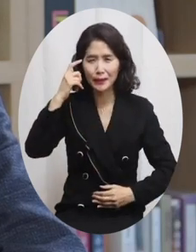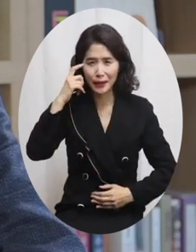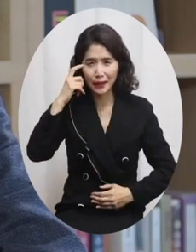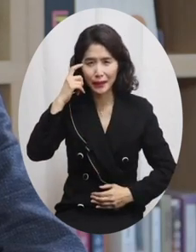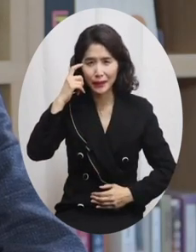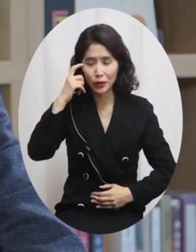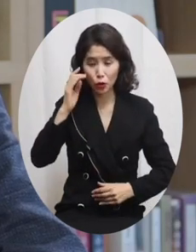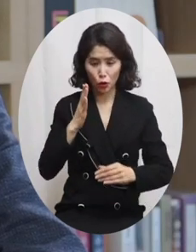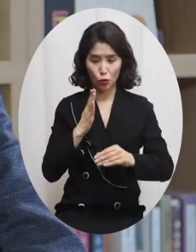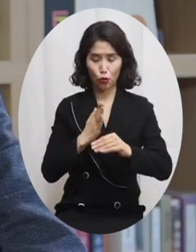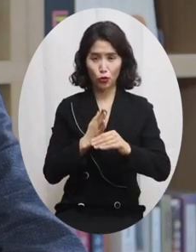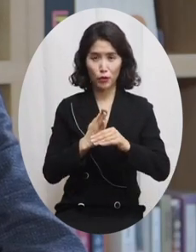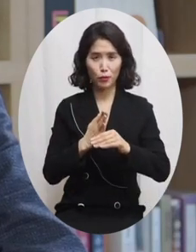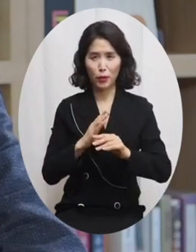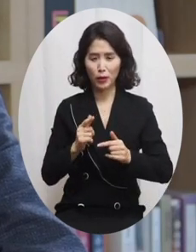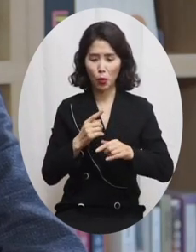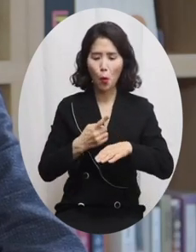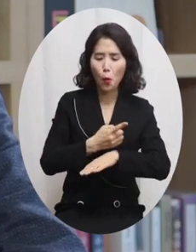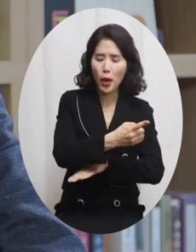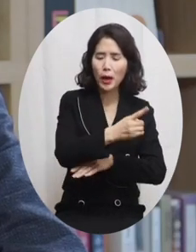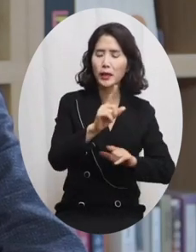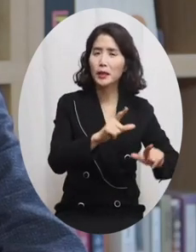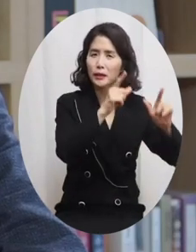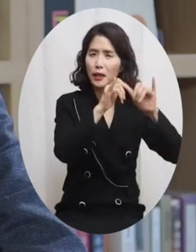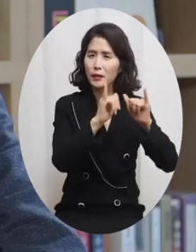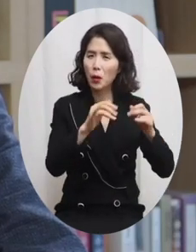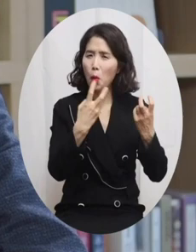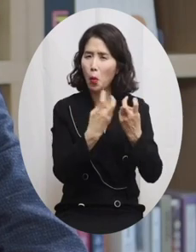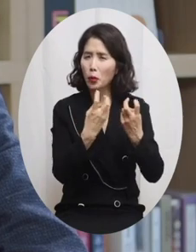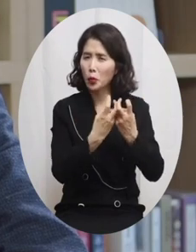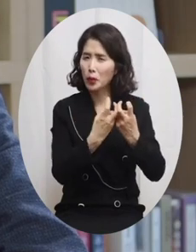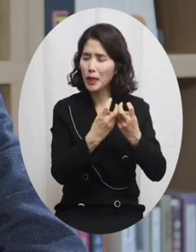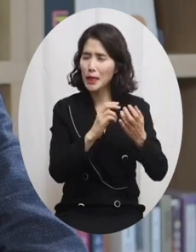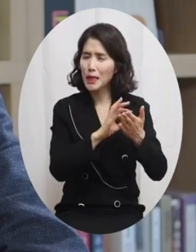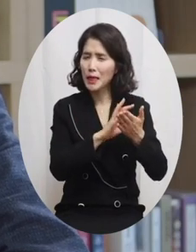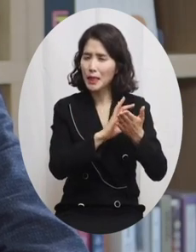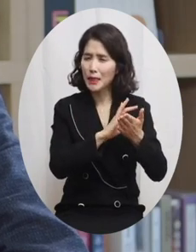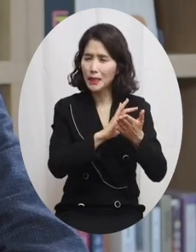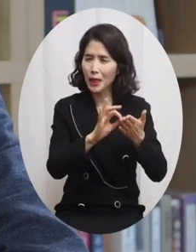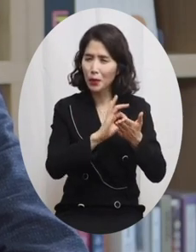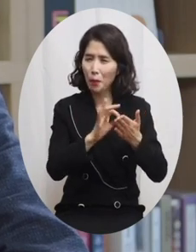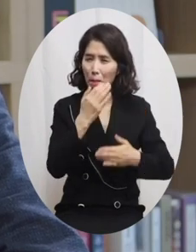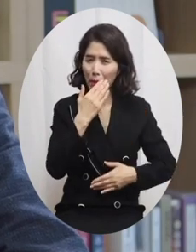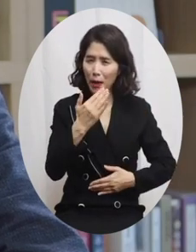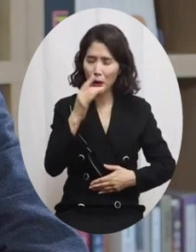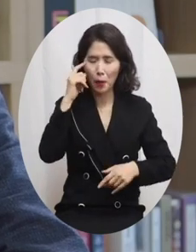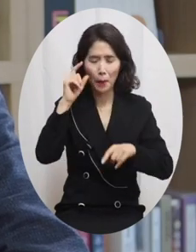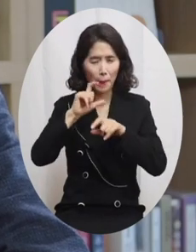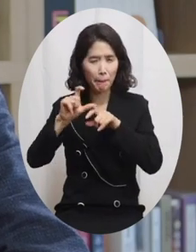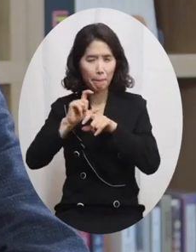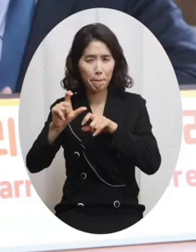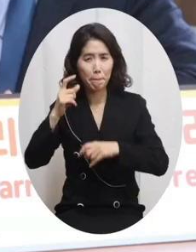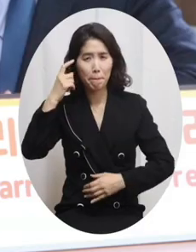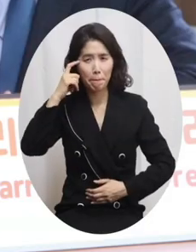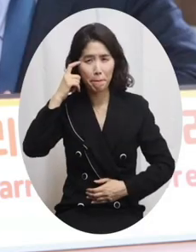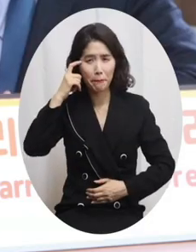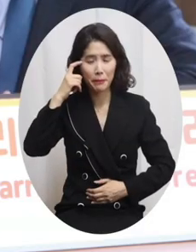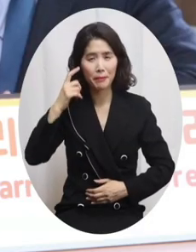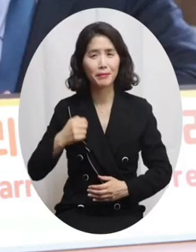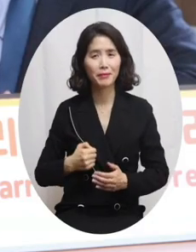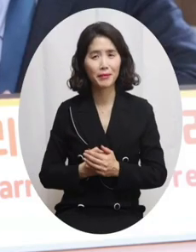그 중심부가 아닌 외곽 지역에 사는 분들을 어떻게 할까 이런 측면에서 이제 고민을 해가면서